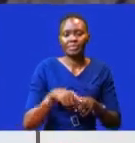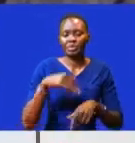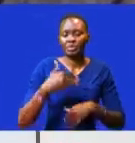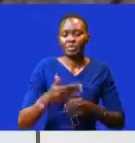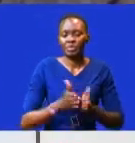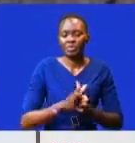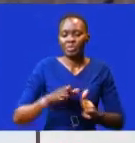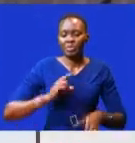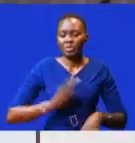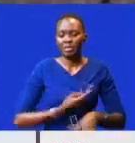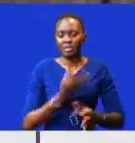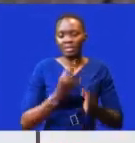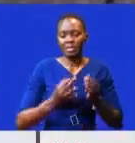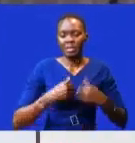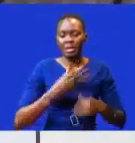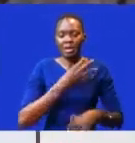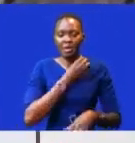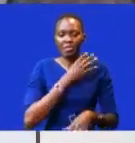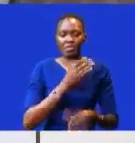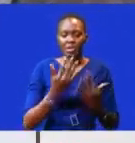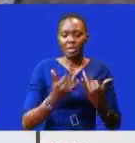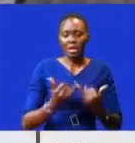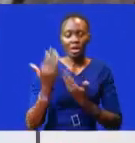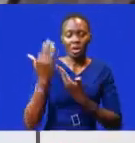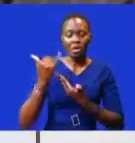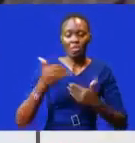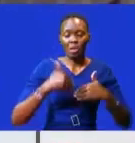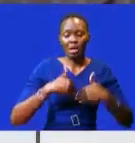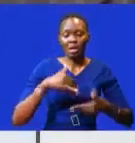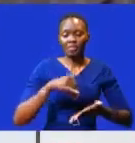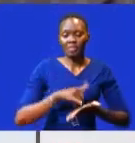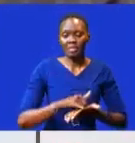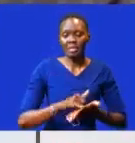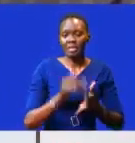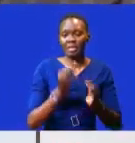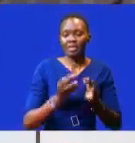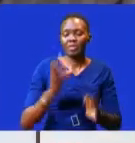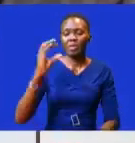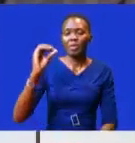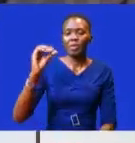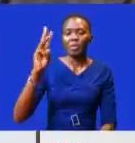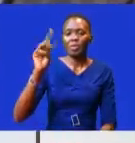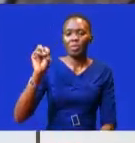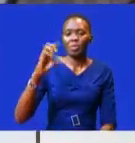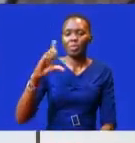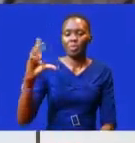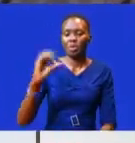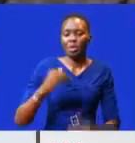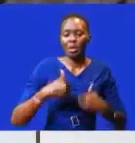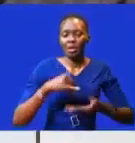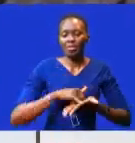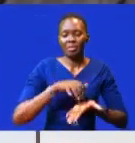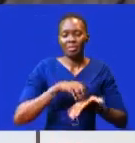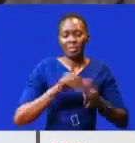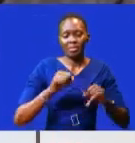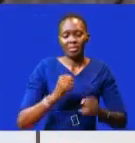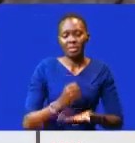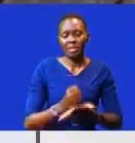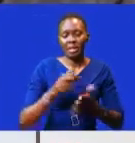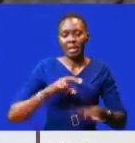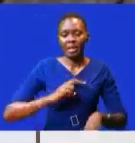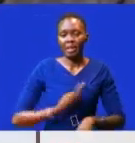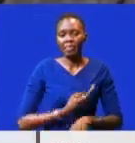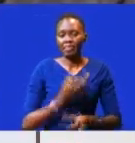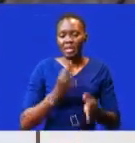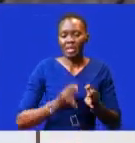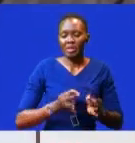ywak nango to winjo koro wan gadier kendo wan gi geno ni Raymond Omollo ka omiye CS position ten ng'ama odhi konyo koro